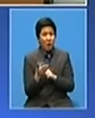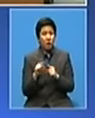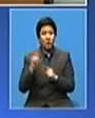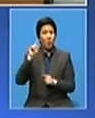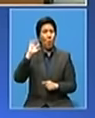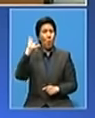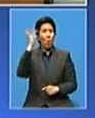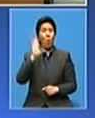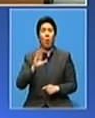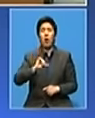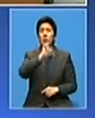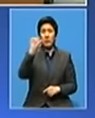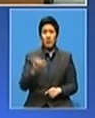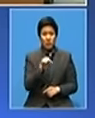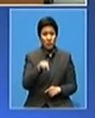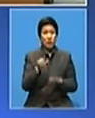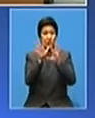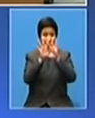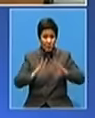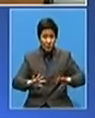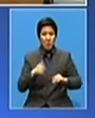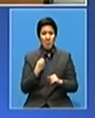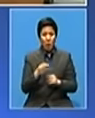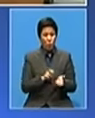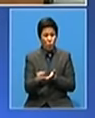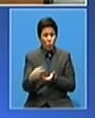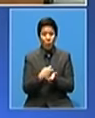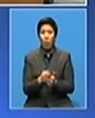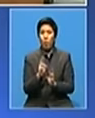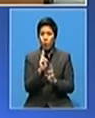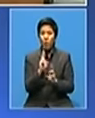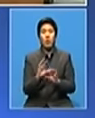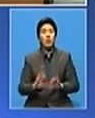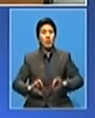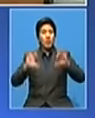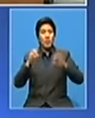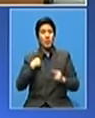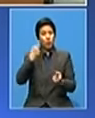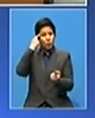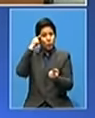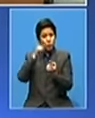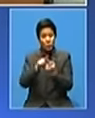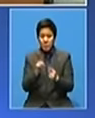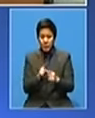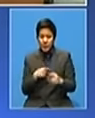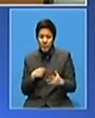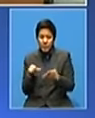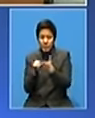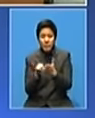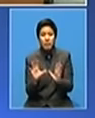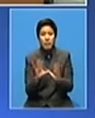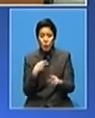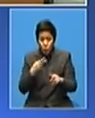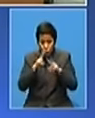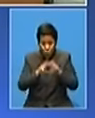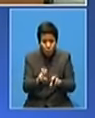ของโลกหรือของอาเซียนเลยด้วยซ้ำไปนะครับวันนี้ต้องดูแลกันให้ดีนะครับรัฐบาลไม่มีวัตถุประสงค์ที่จะเข้าไปแทรกแซงเข้าไป